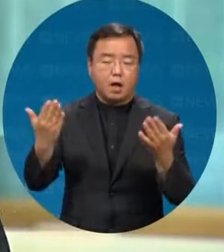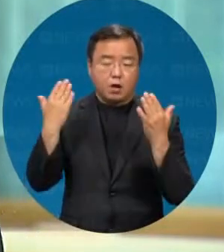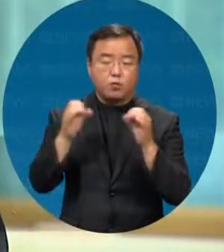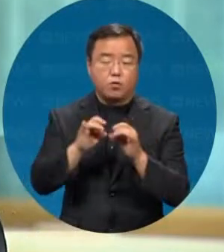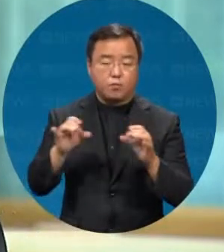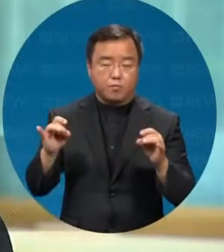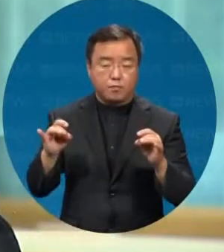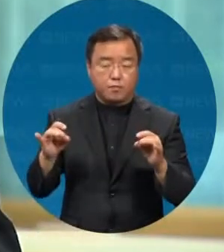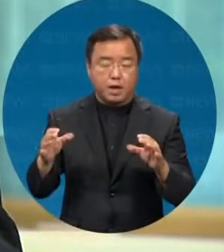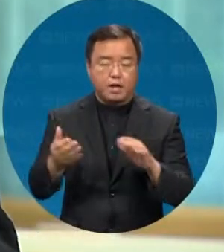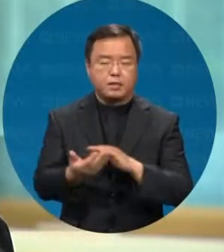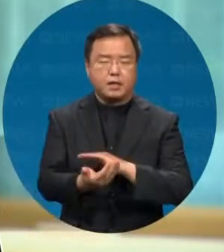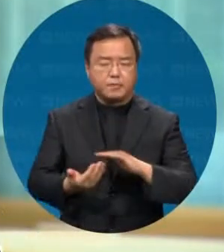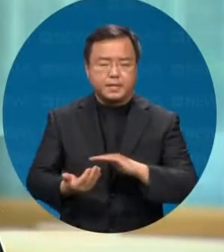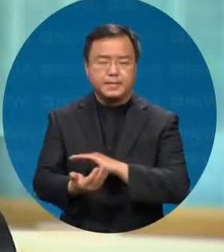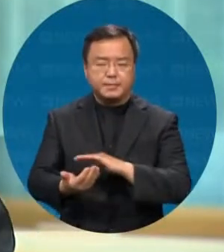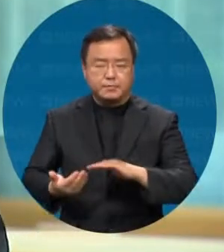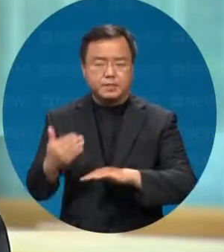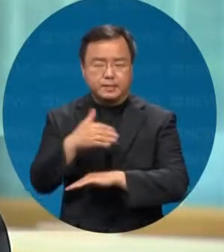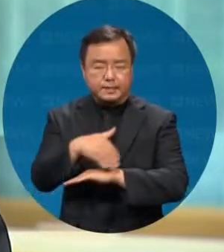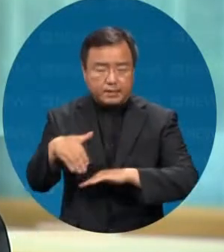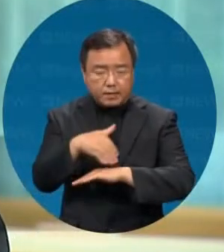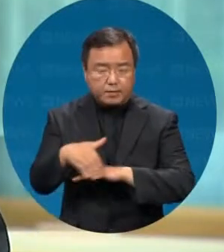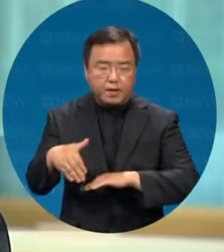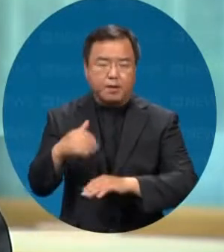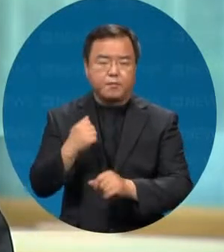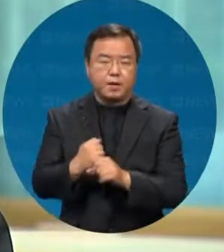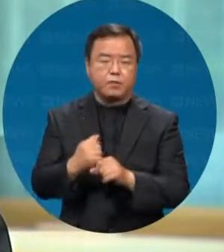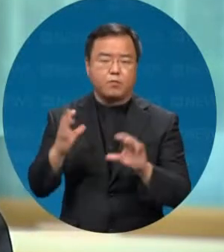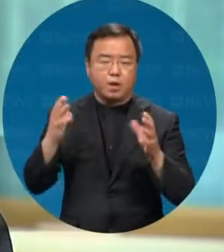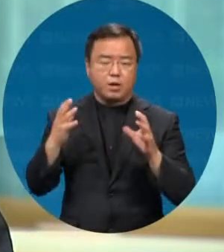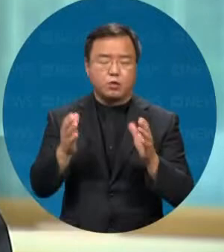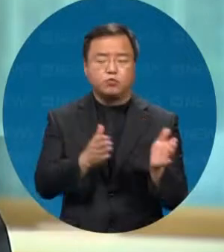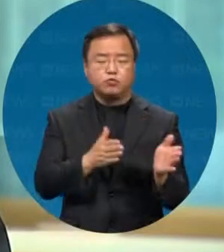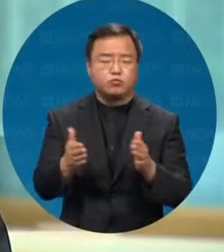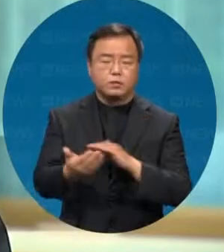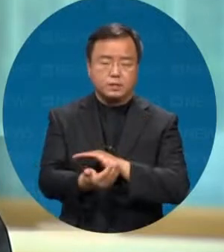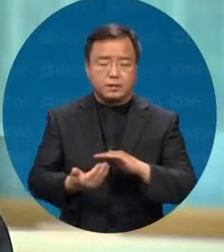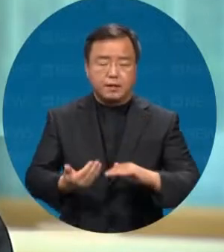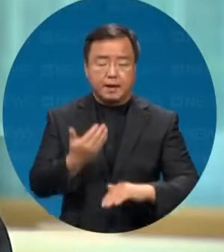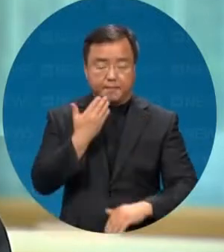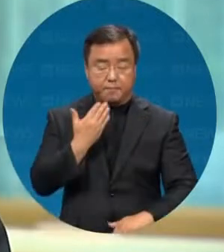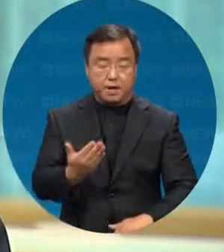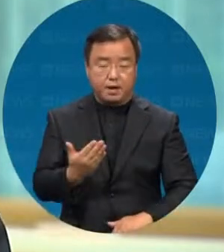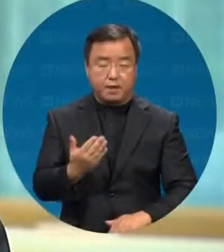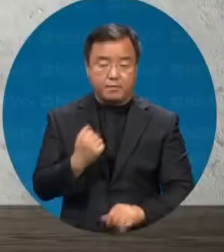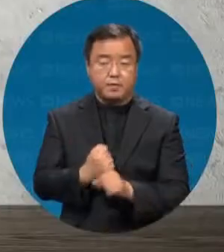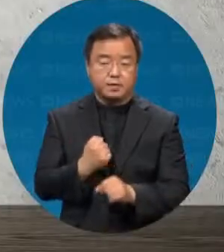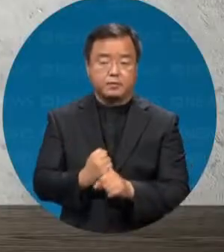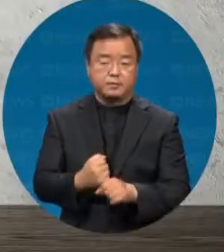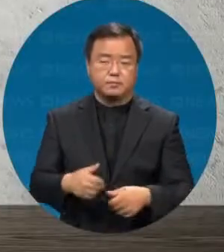학교마다 미리미리 설계해서 이 아이가 준비를 미리미리 할 수 있도록